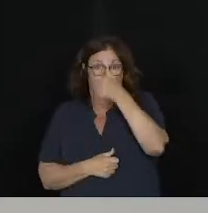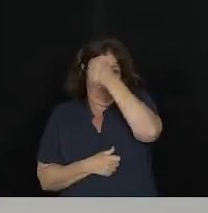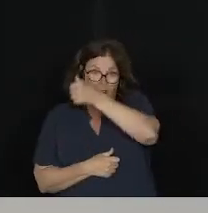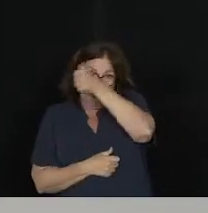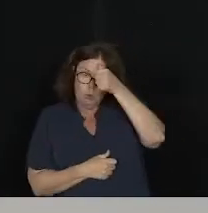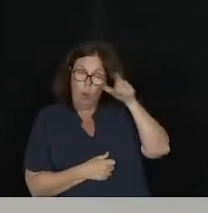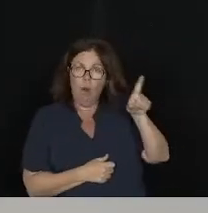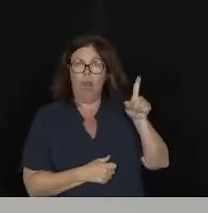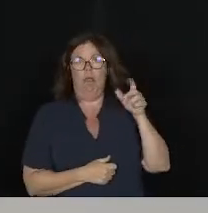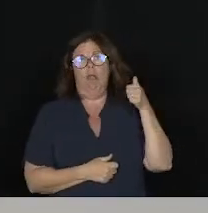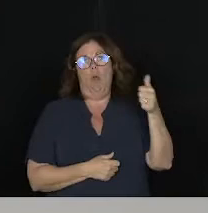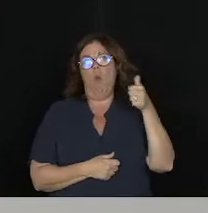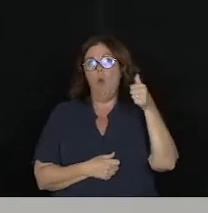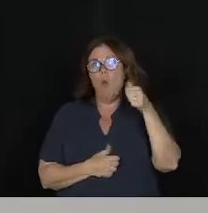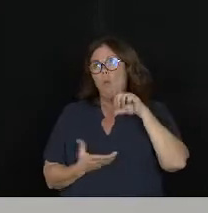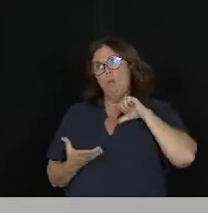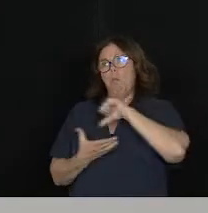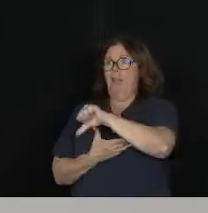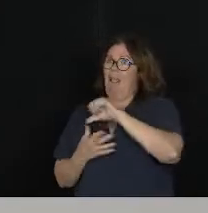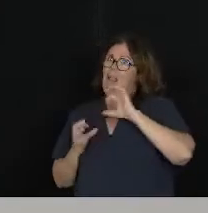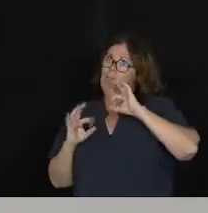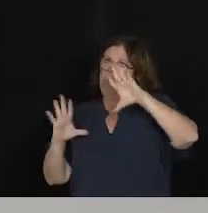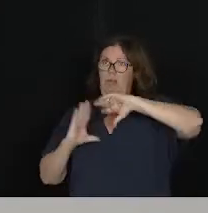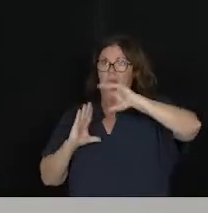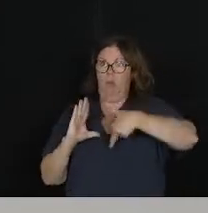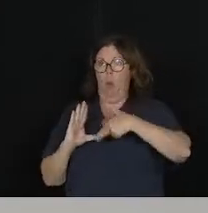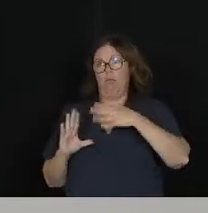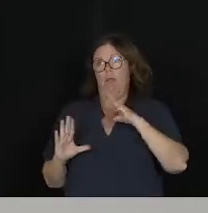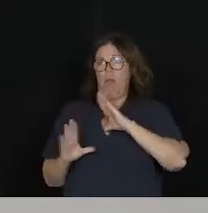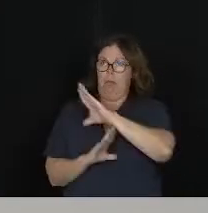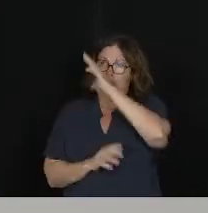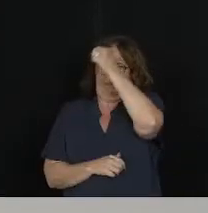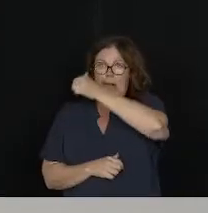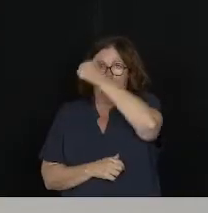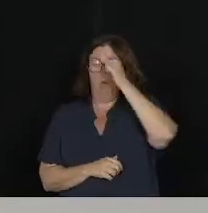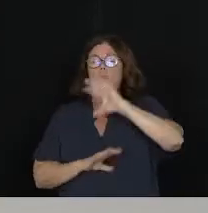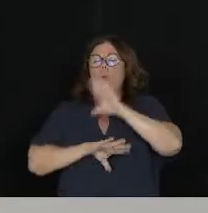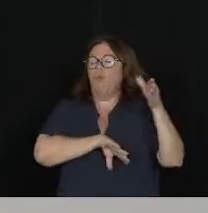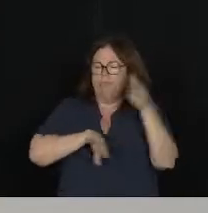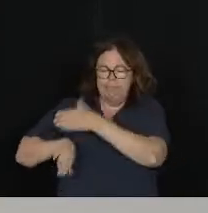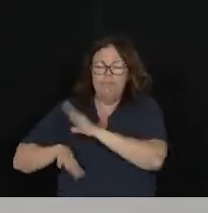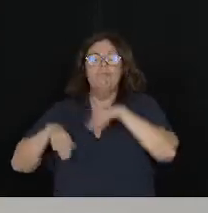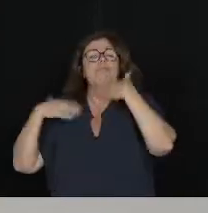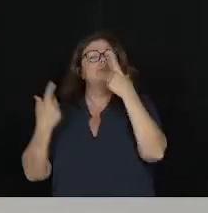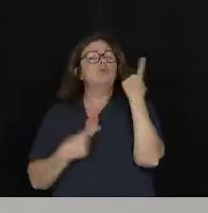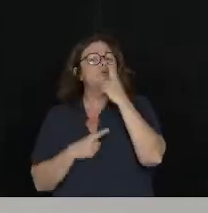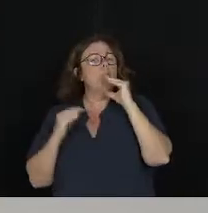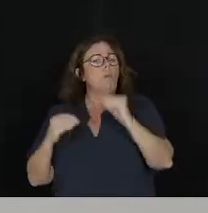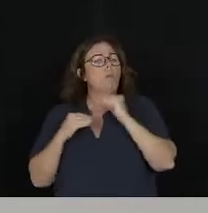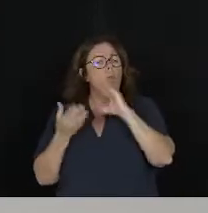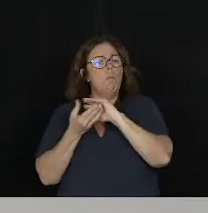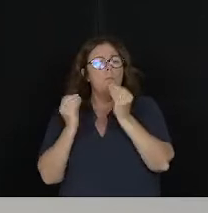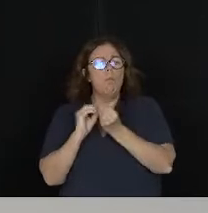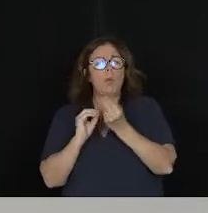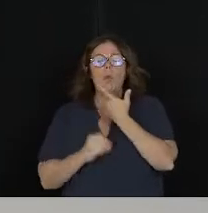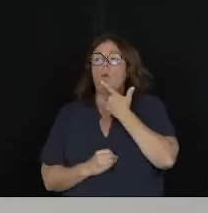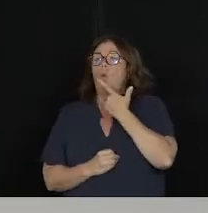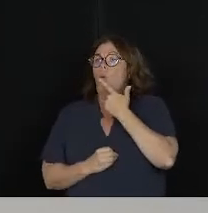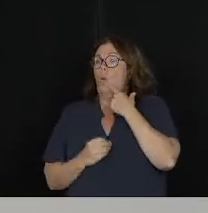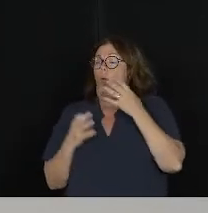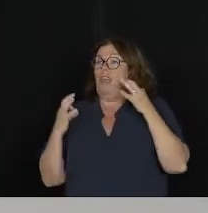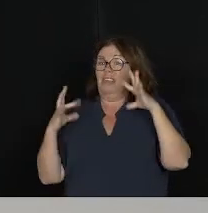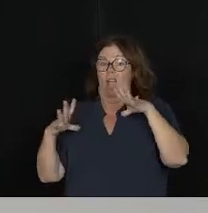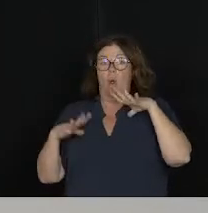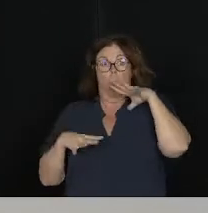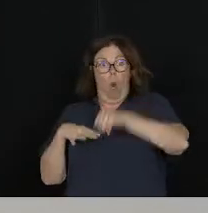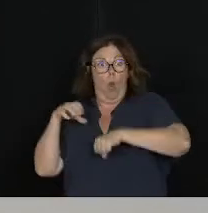payait son contrat catho. Après, je voudrais savoir, parce que c'est toujours le problème du temps des